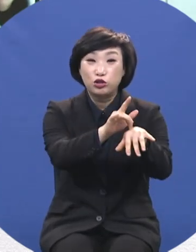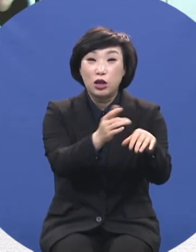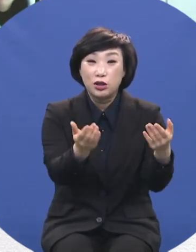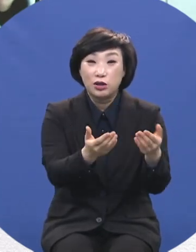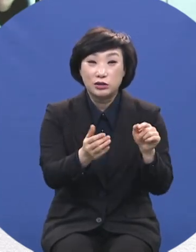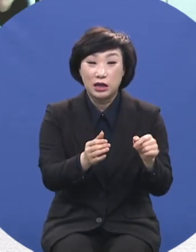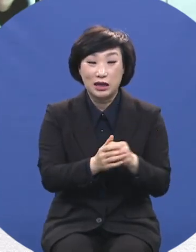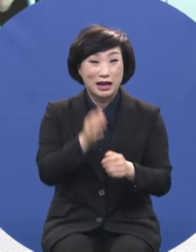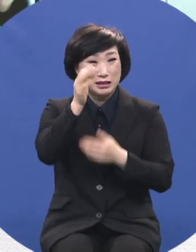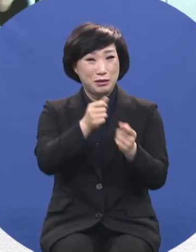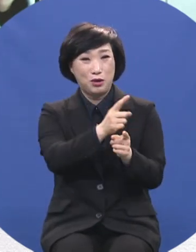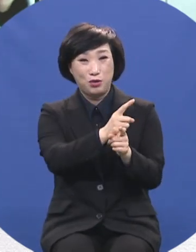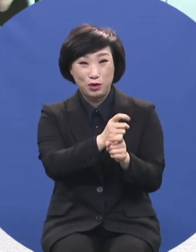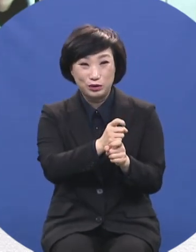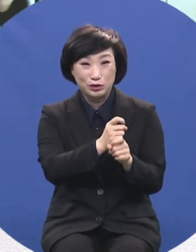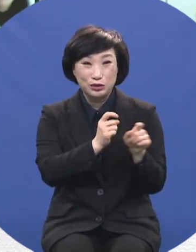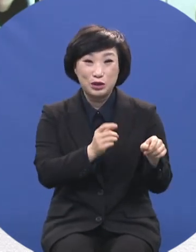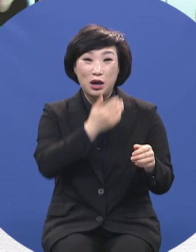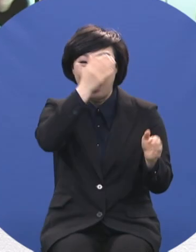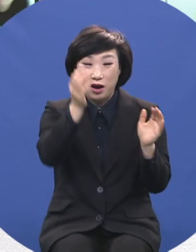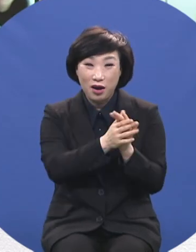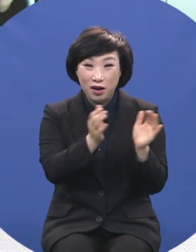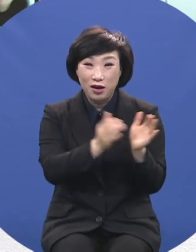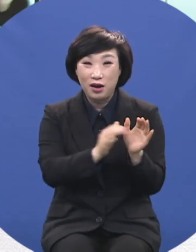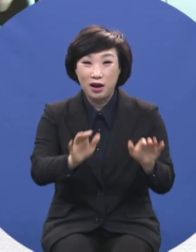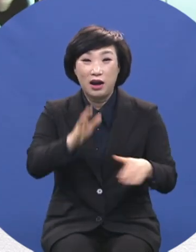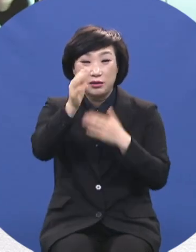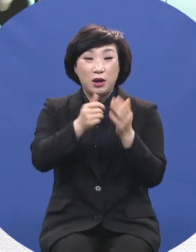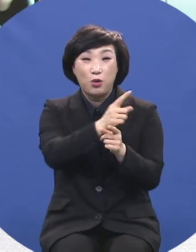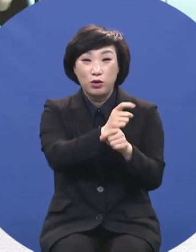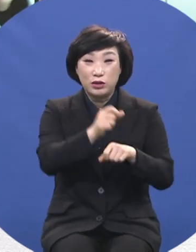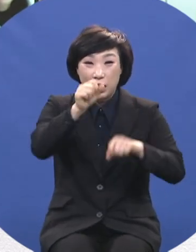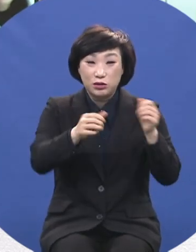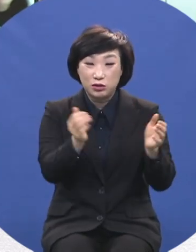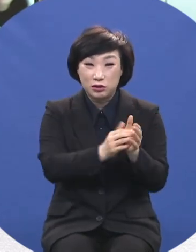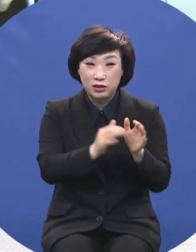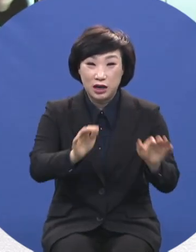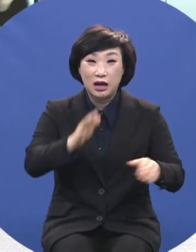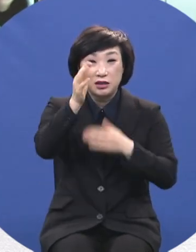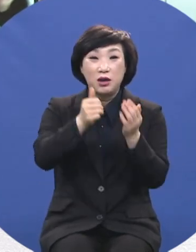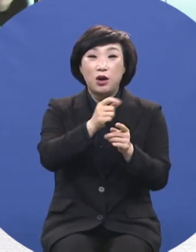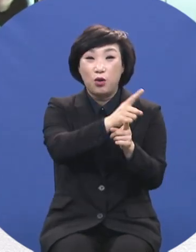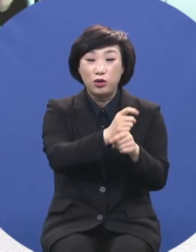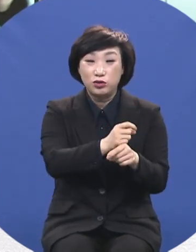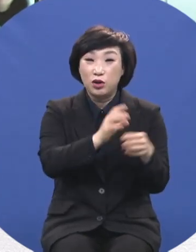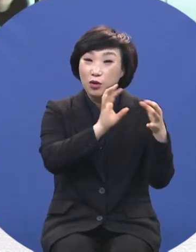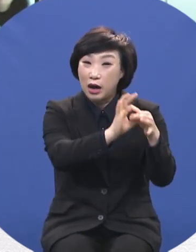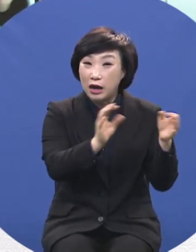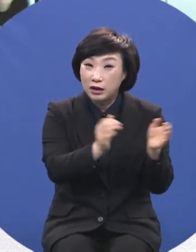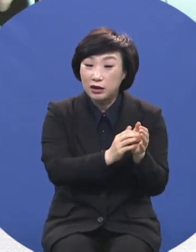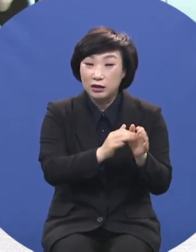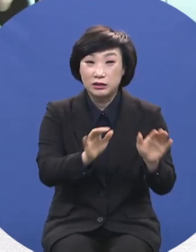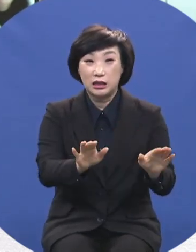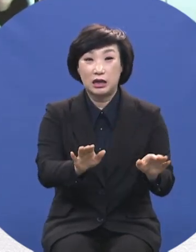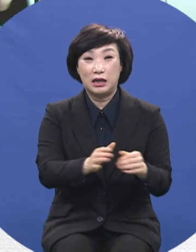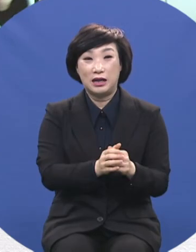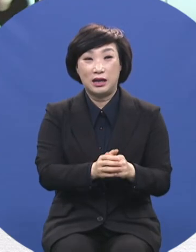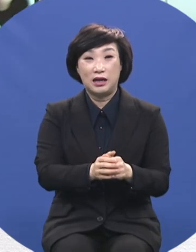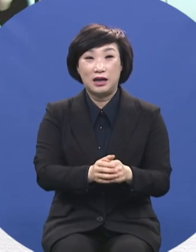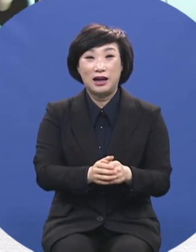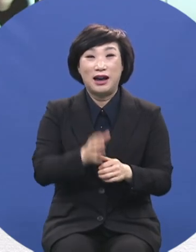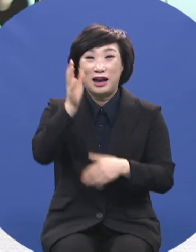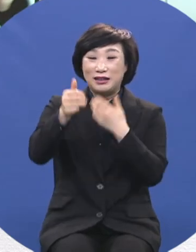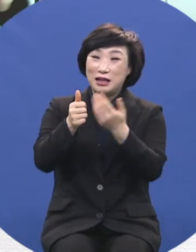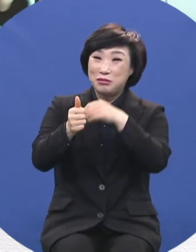귀신 하나님의 원수 말 듣고 하나님의 원수 짓을 하고 하나님의 원수 편에 들어서서 감히